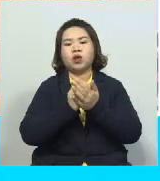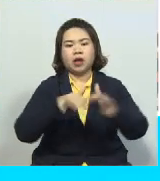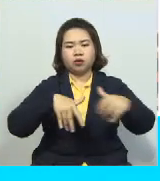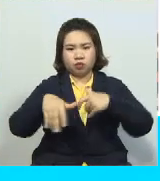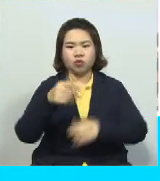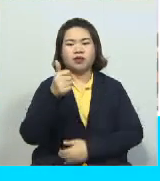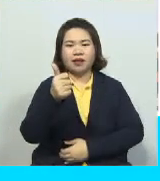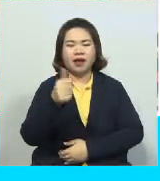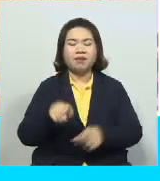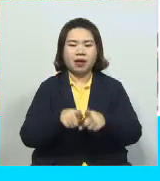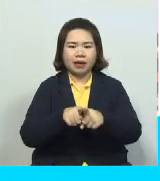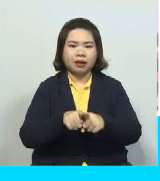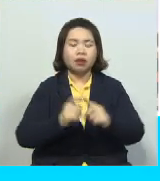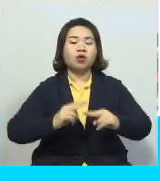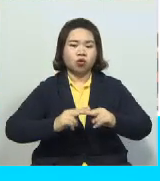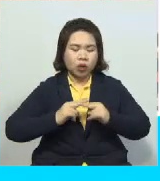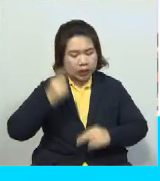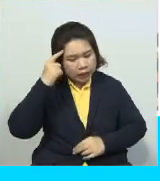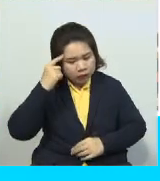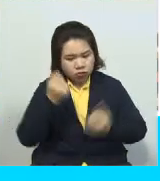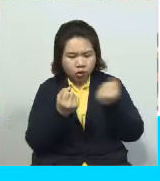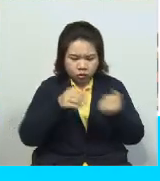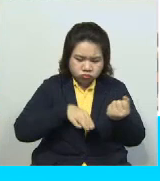องประชาชนได้ประกอบในการตัดสินใจใน